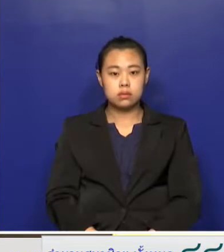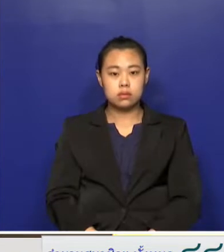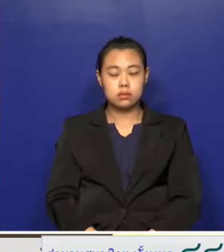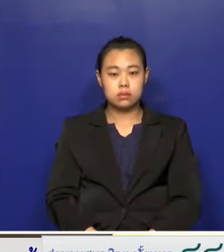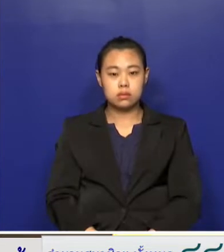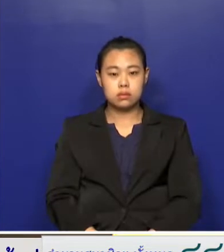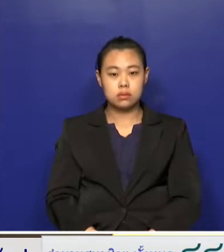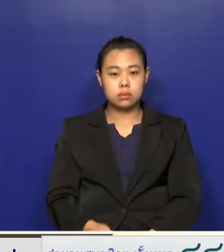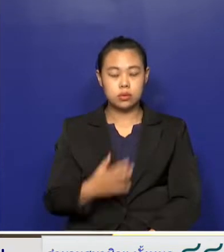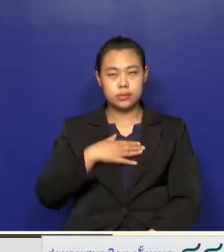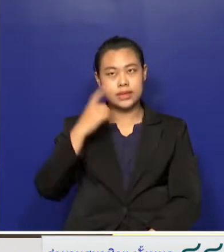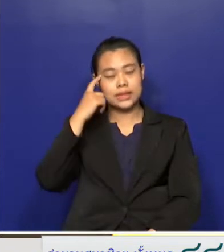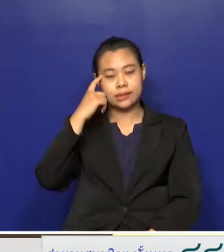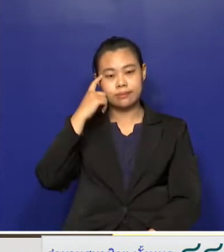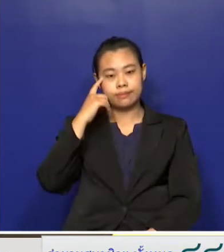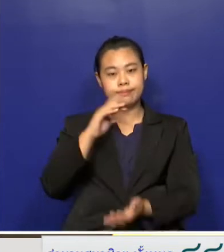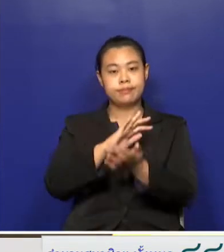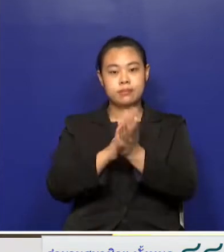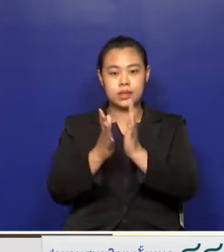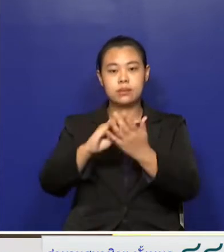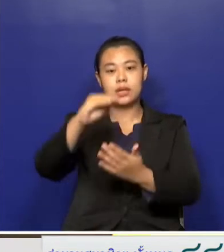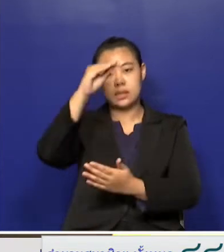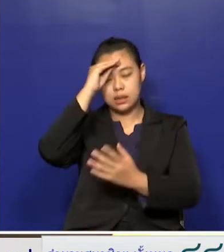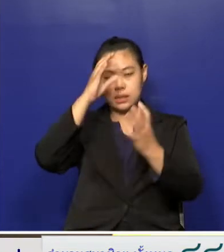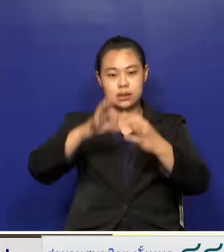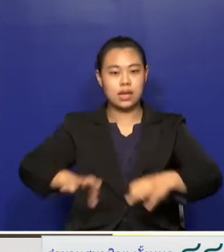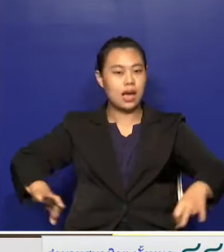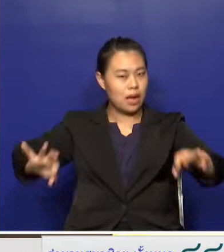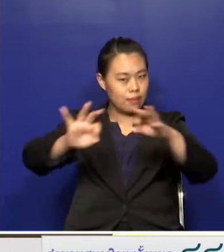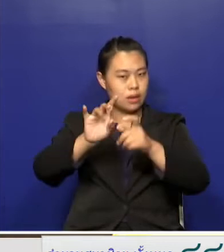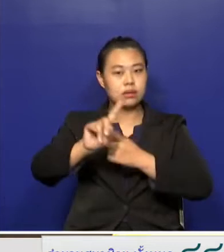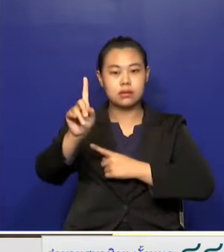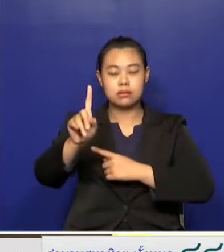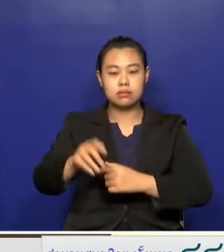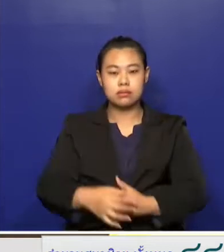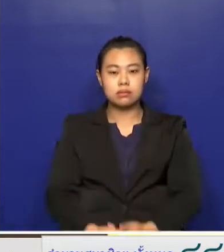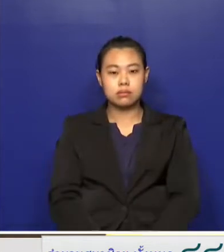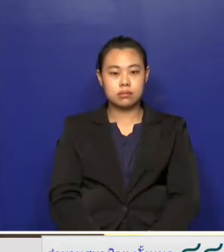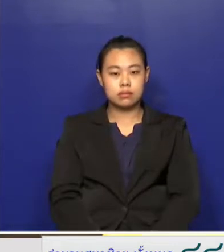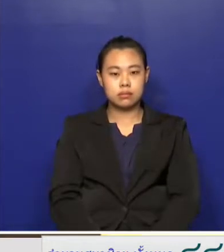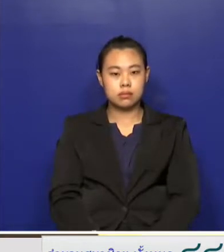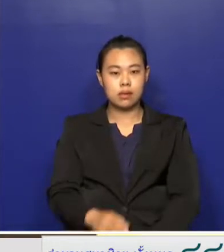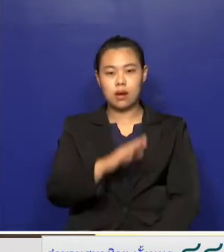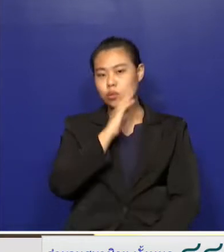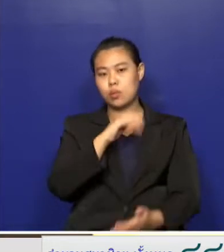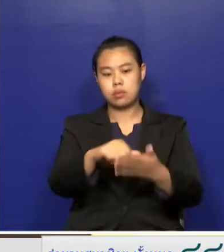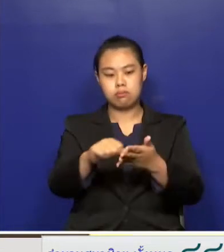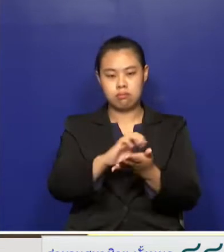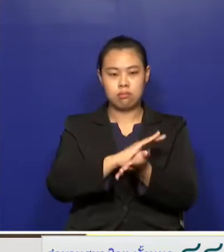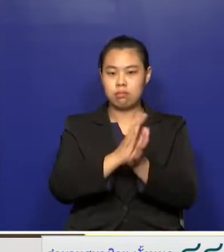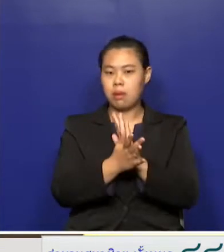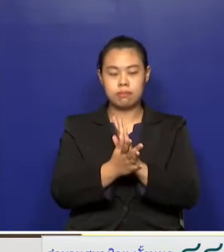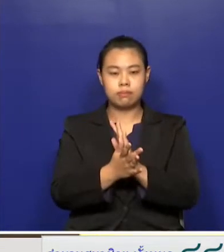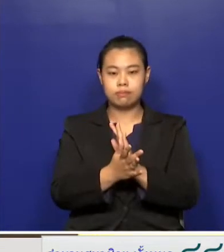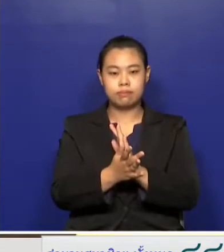ผมคิดว่าปฏิรูปด้านการศึกษานี่มีความสำคัญที่สุดถ้าปฏิรูปไม่สำเร็จปฏิรูปด้